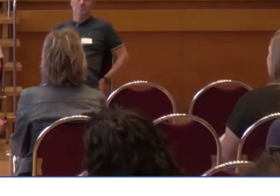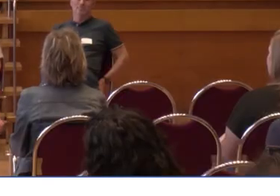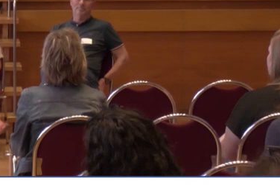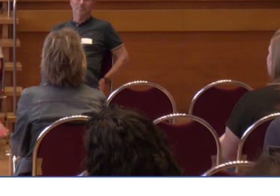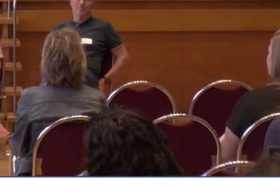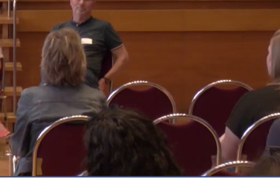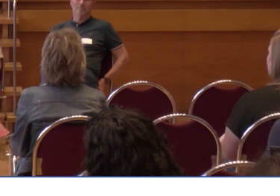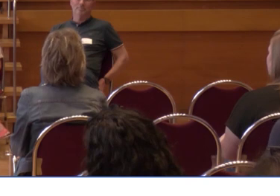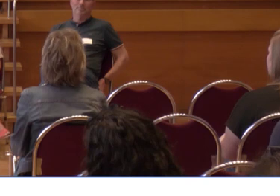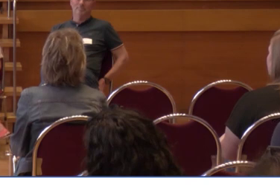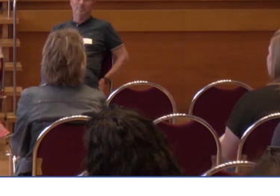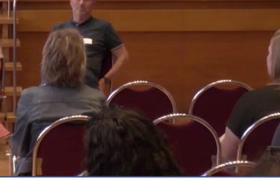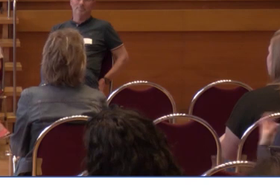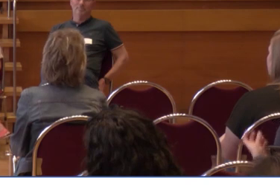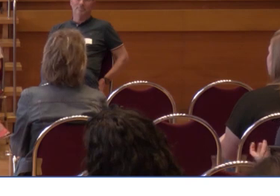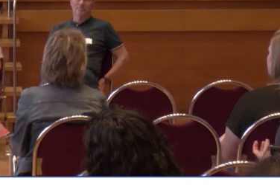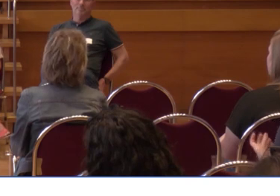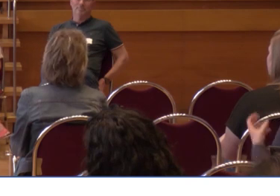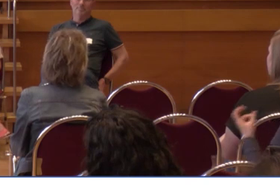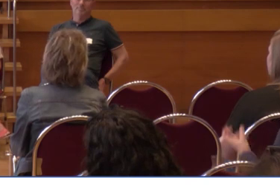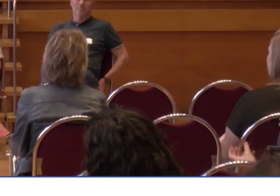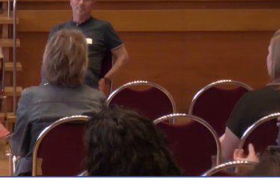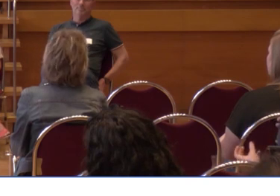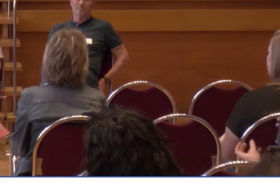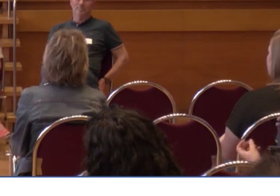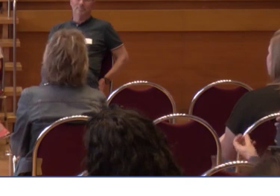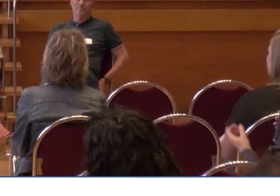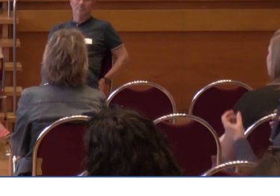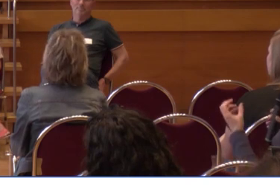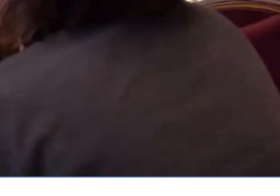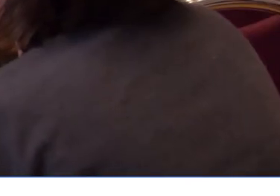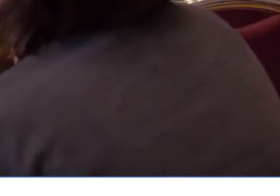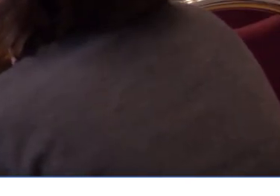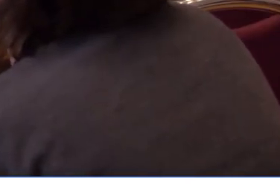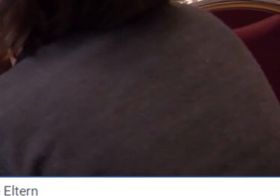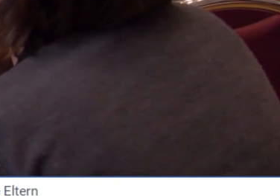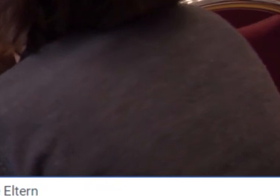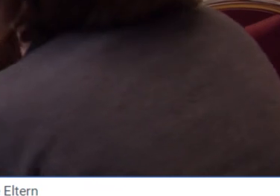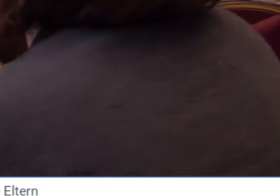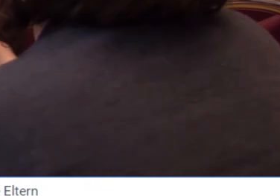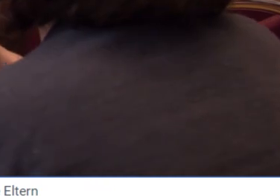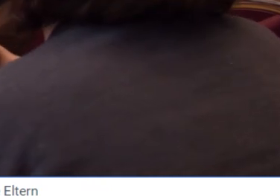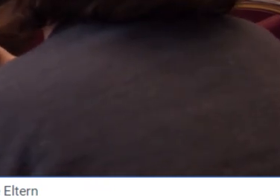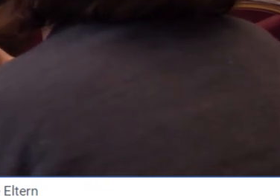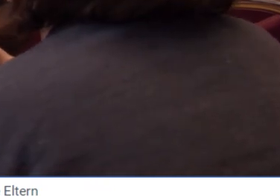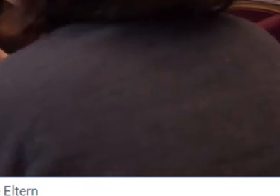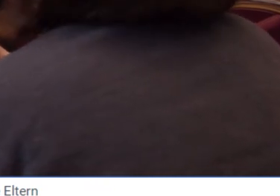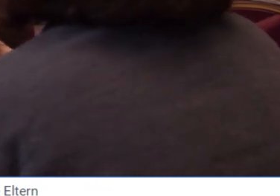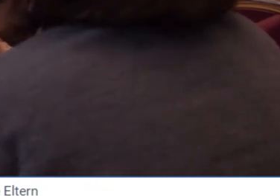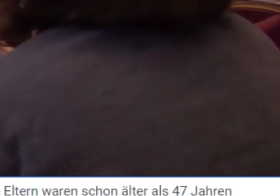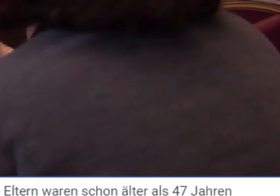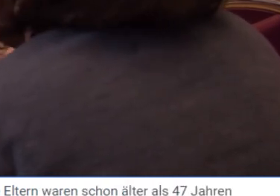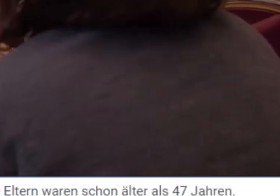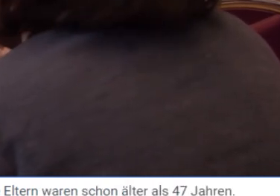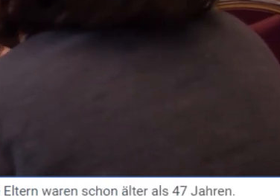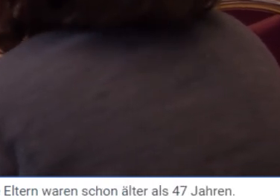es wäre schön wenn man mir das noch mal erklärt was das Alter damit zu tun hat ob es eine elternassistenz wird oder helfen zu Erziehung also das